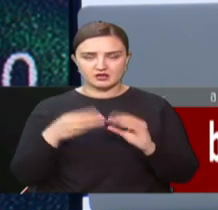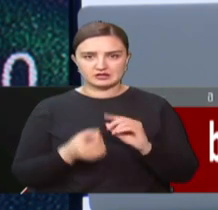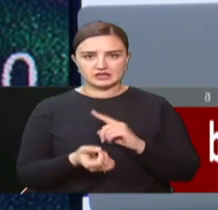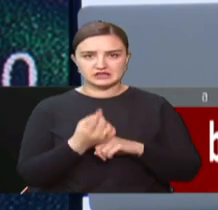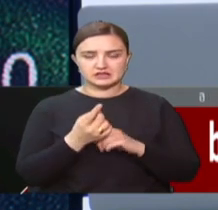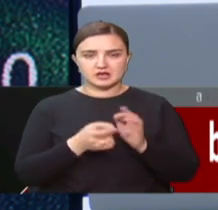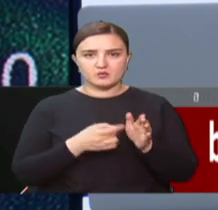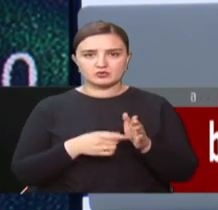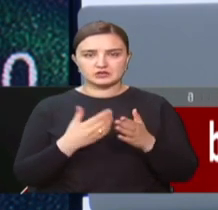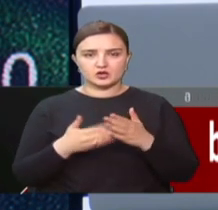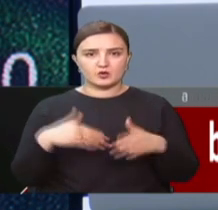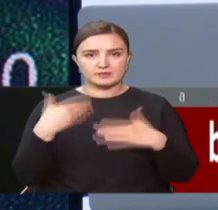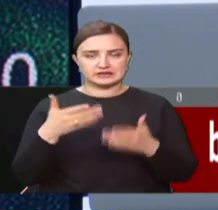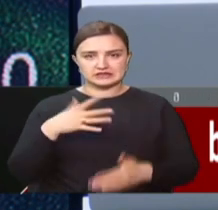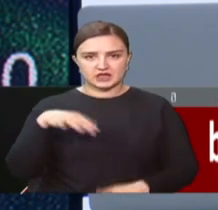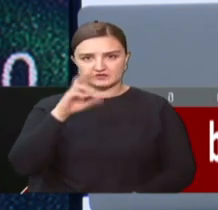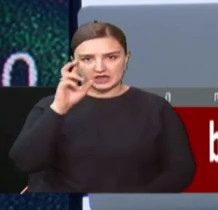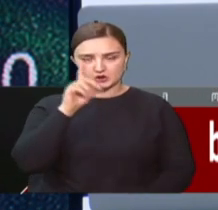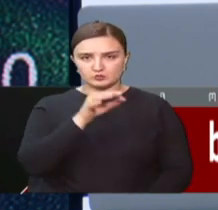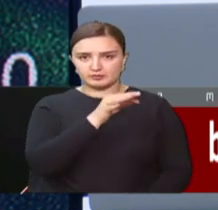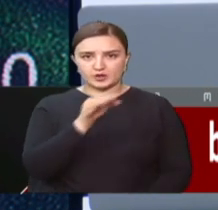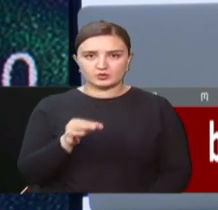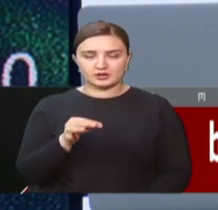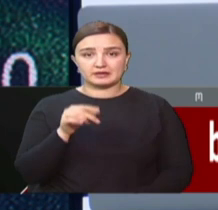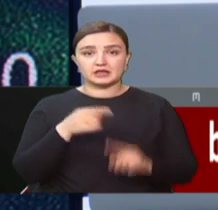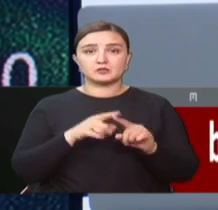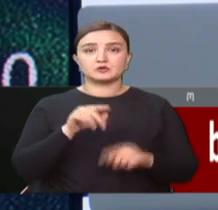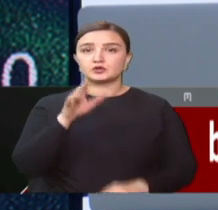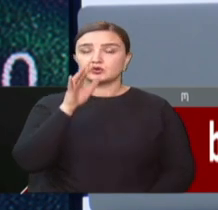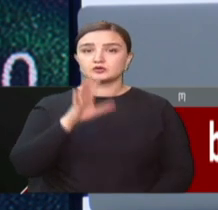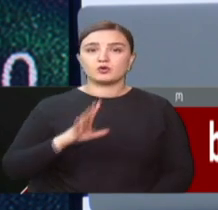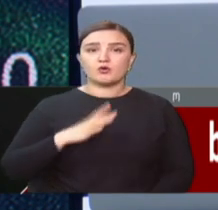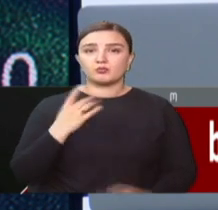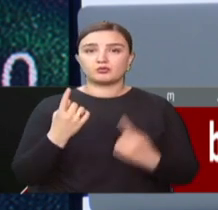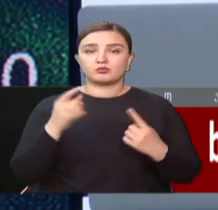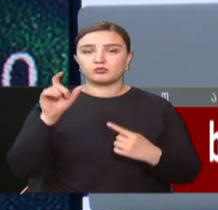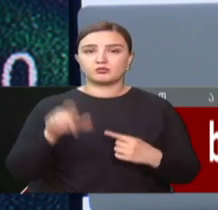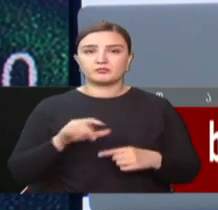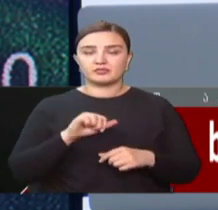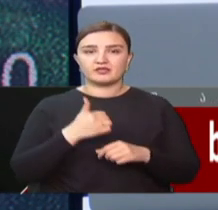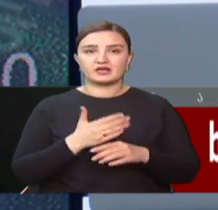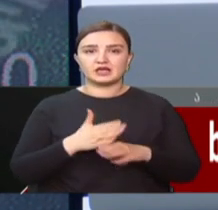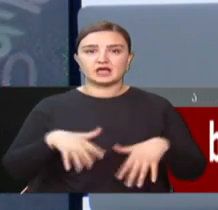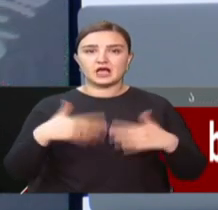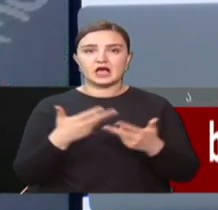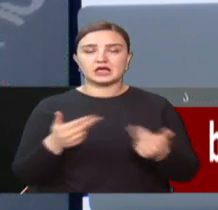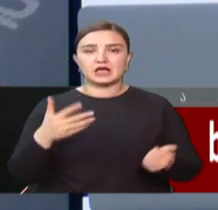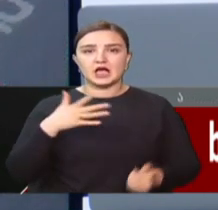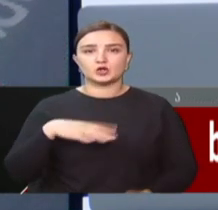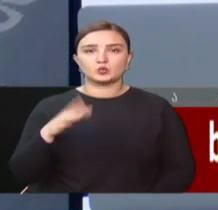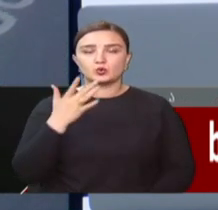დაწყების რეკომენდაციას საქართველოს ხელისუფლებას აძლევს. იმ ფონზე, რომ ექს მაღალჩინოსანს თავადვე აქვს აღიარებული ქართული